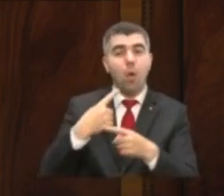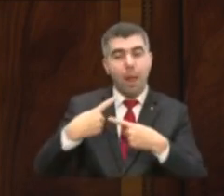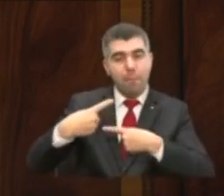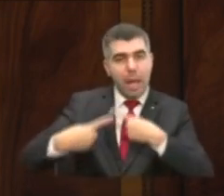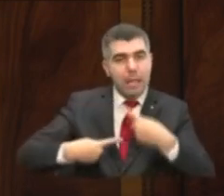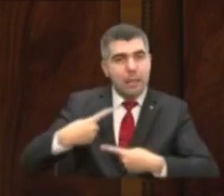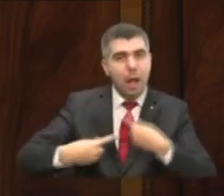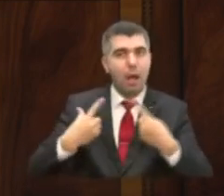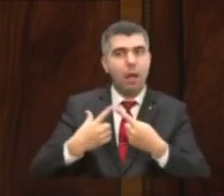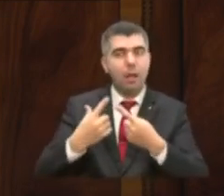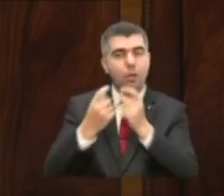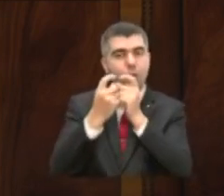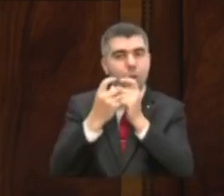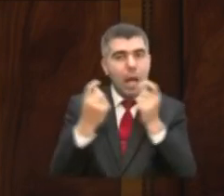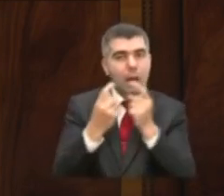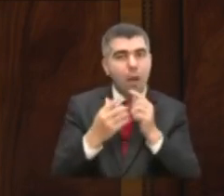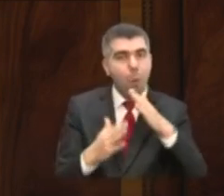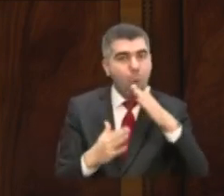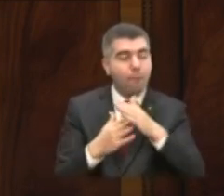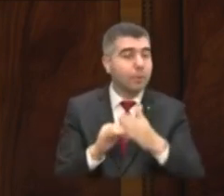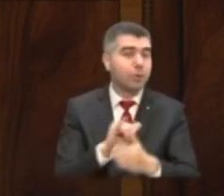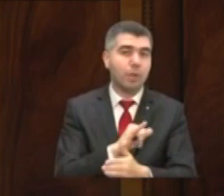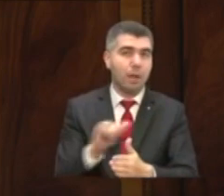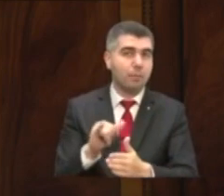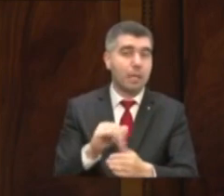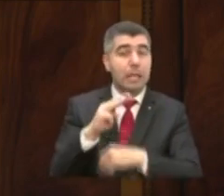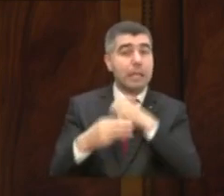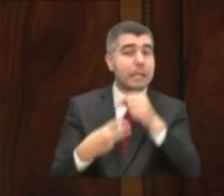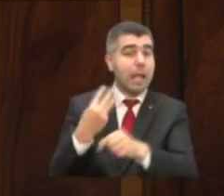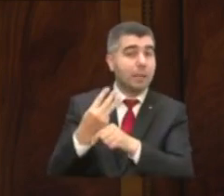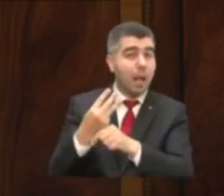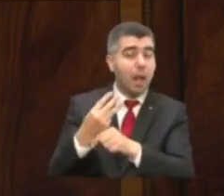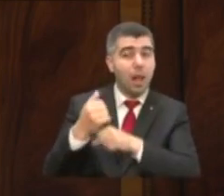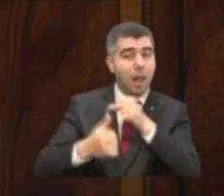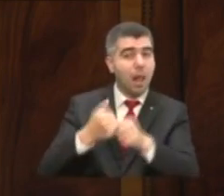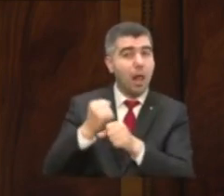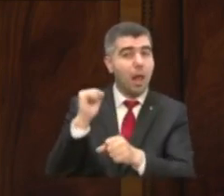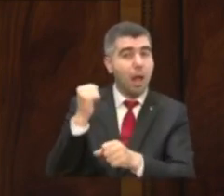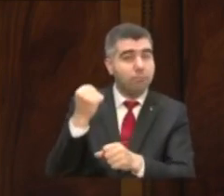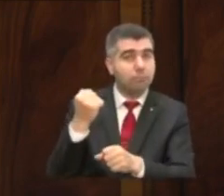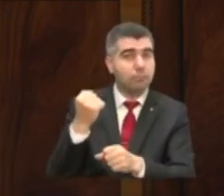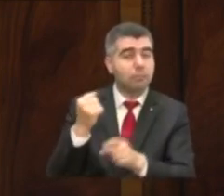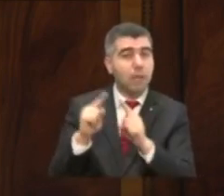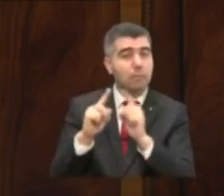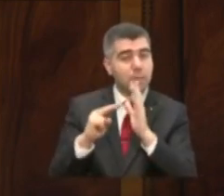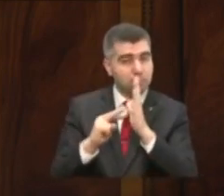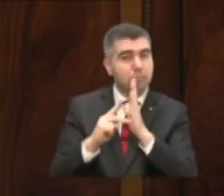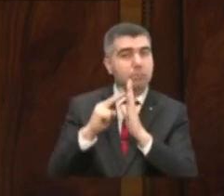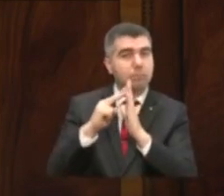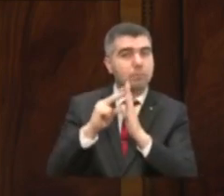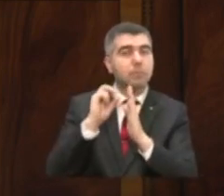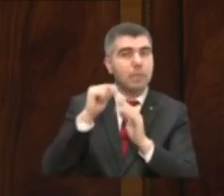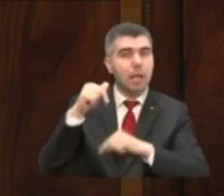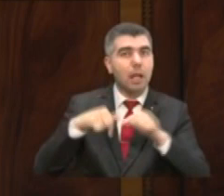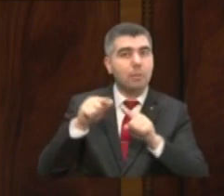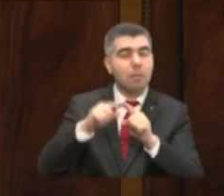الضوء. والحال انه منذ 3 سنوات هناك ارتفاع متدرج في استهلاك الطاقه،